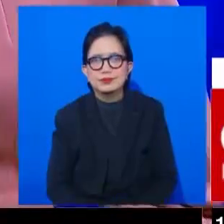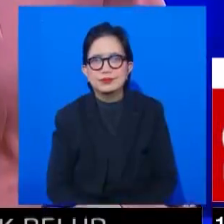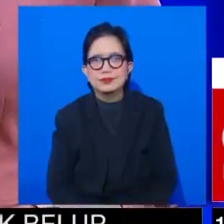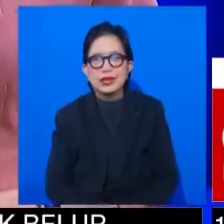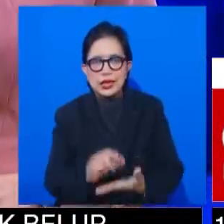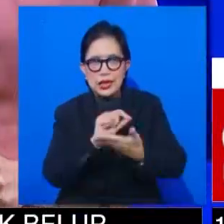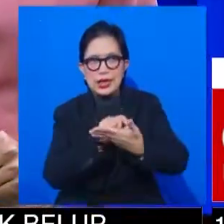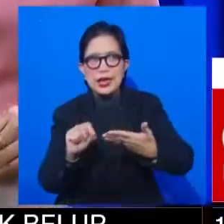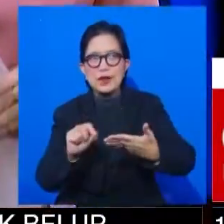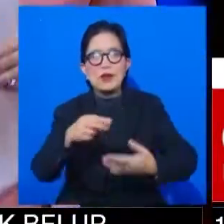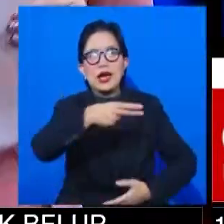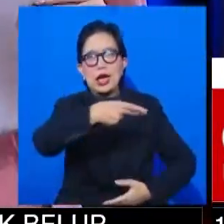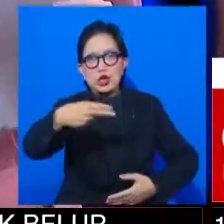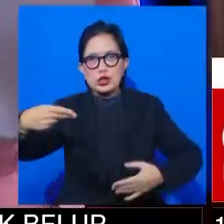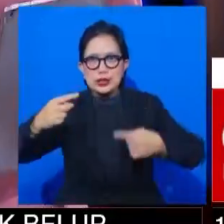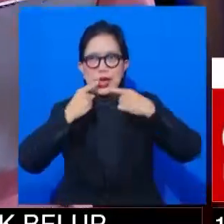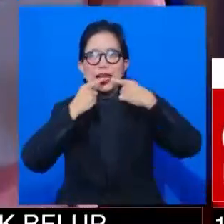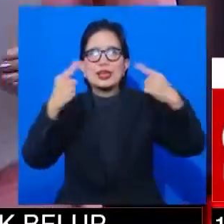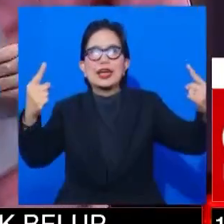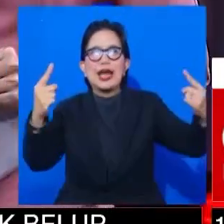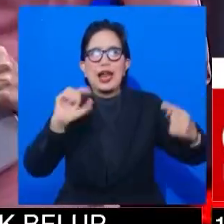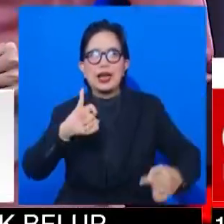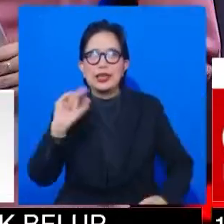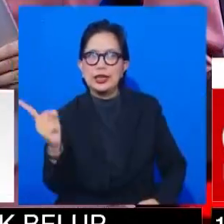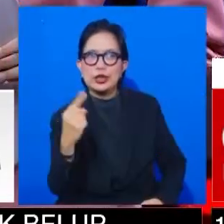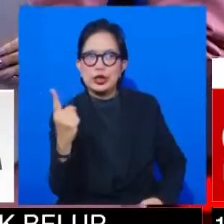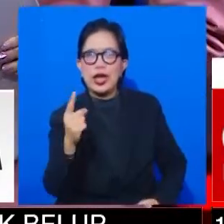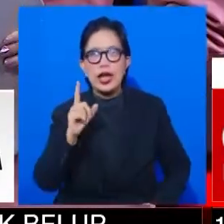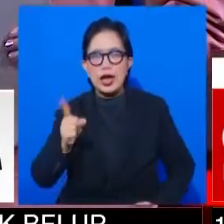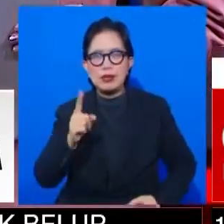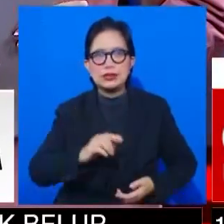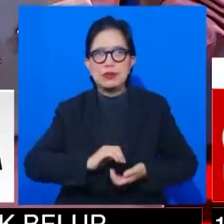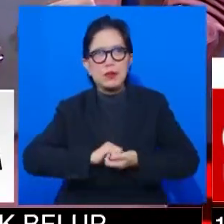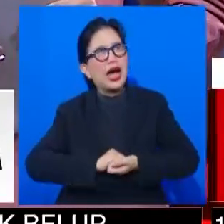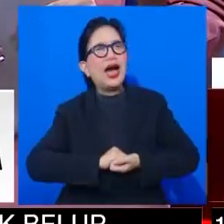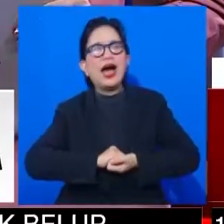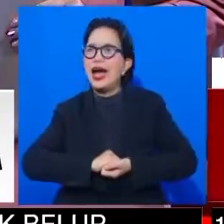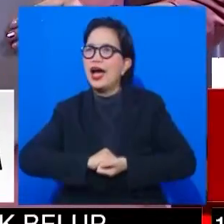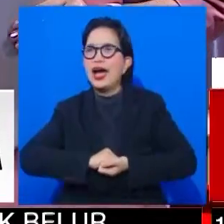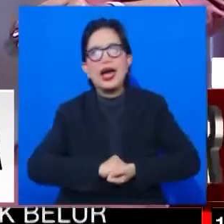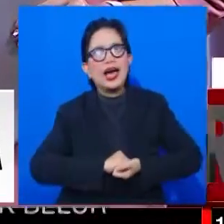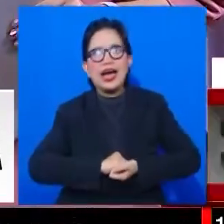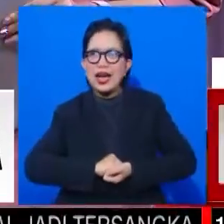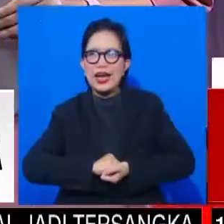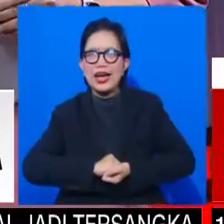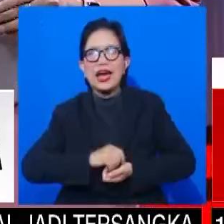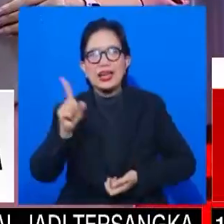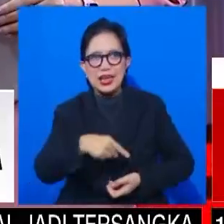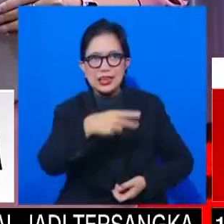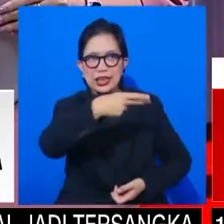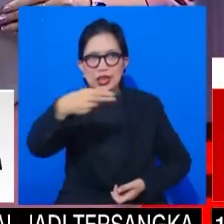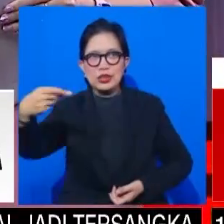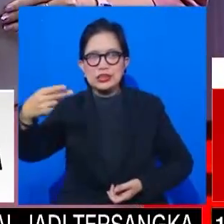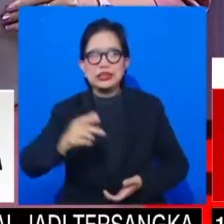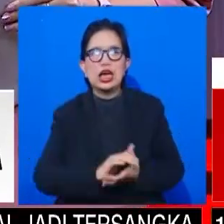Nama Indonesia harum di kancah internasional setelah kelompok paduan suara The Resonance Children's Choir berhasil menjadi juara